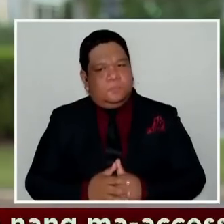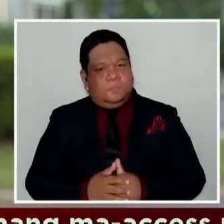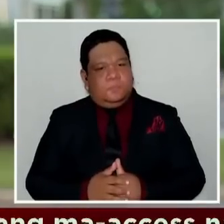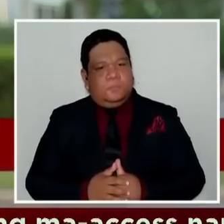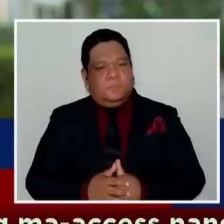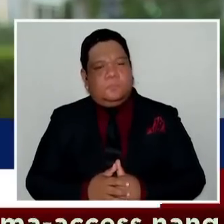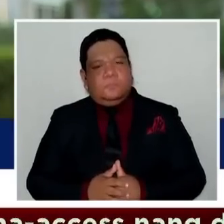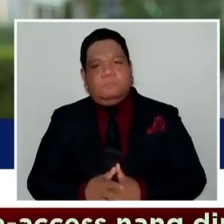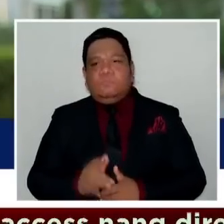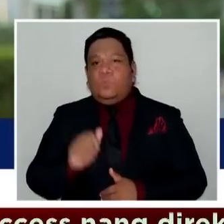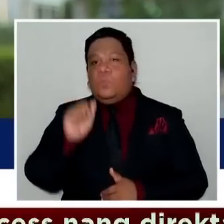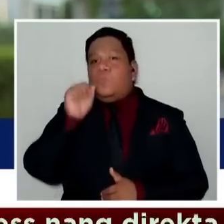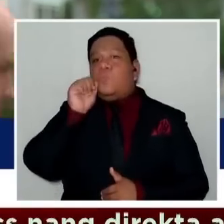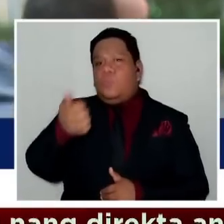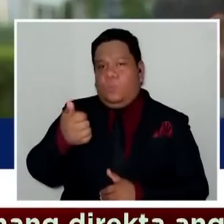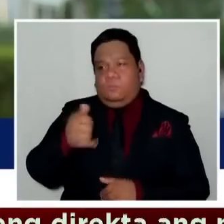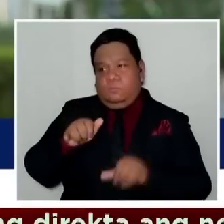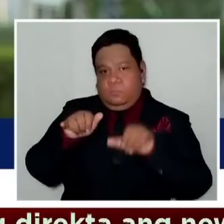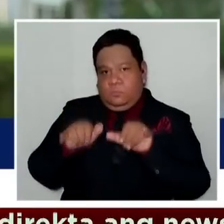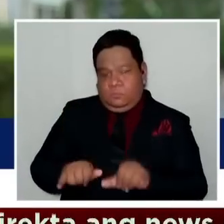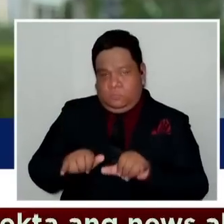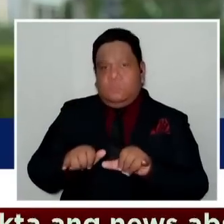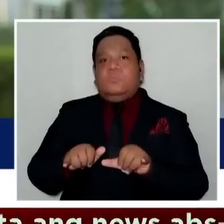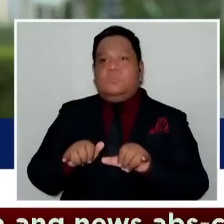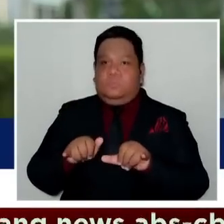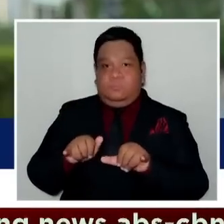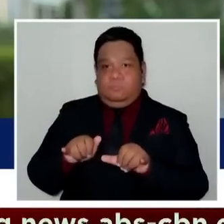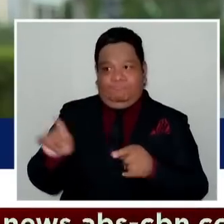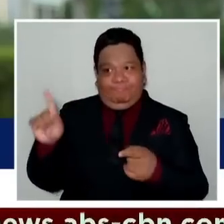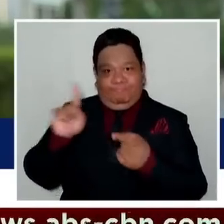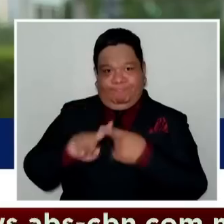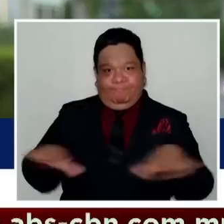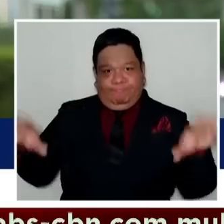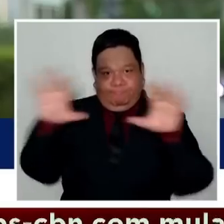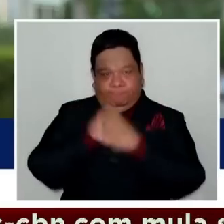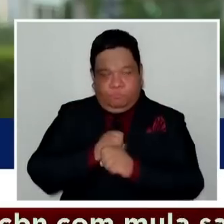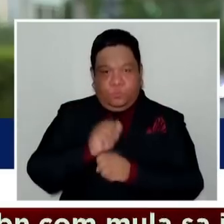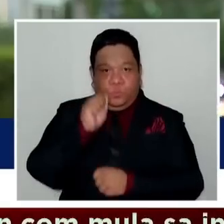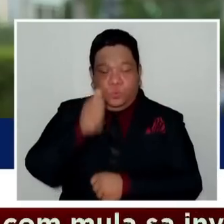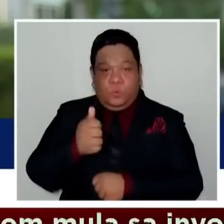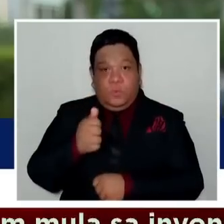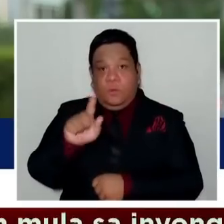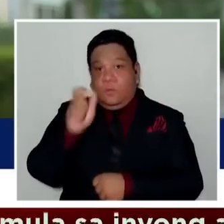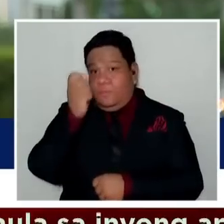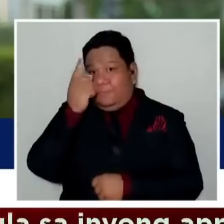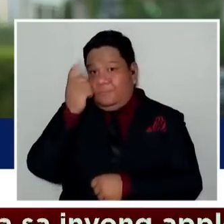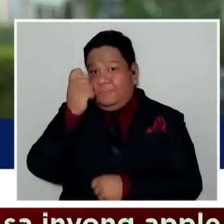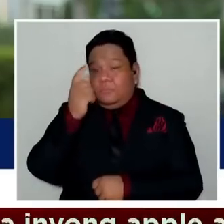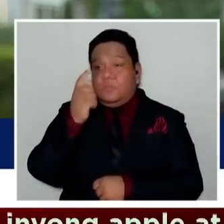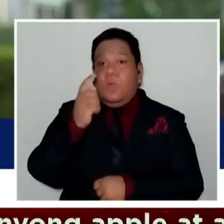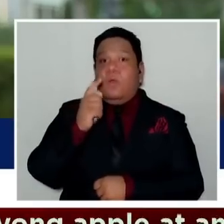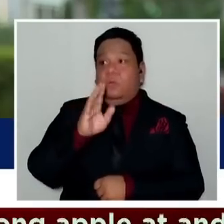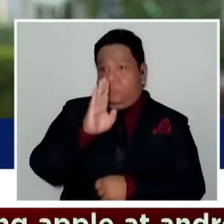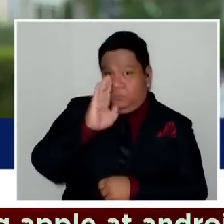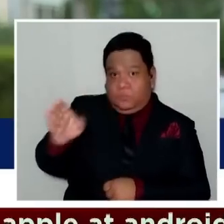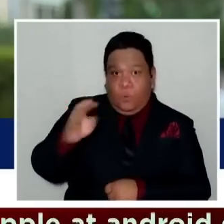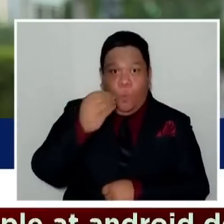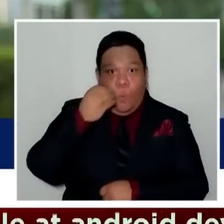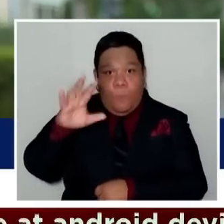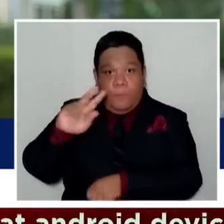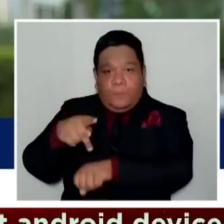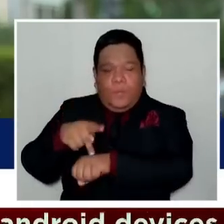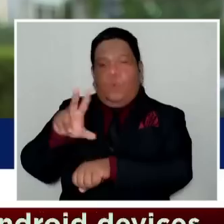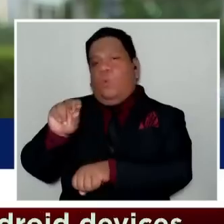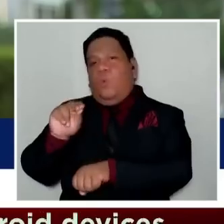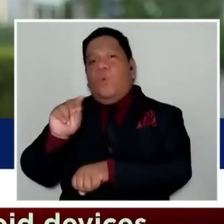Hanggang bukas, mananatili dito, kabayan, si Pangulong Ferdinand Marcos Jr. Pero hindi siya didiretso pa uwi ng Pilipinas. Didiretso siya papunta